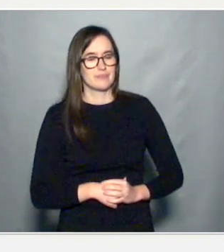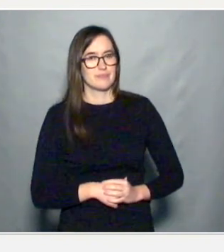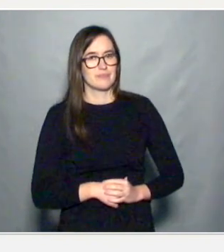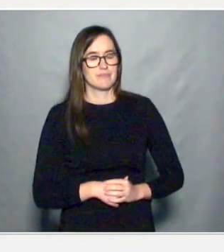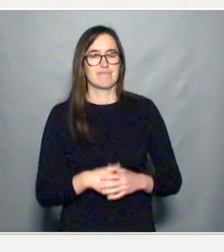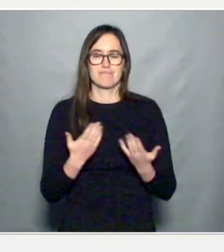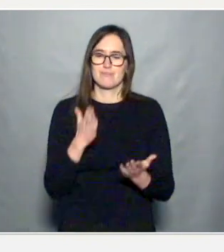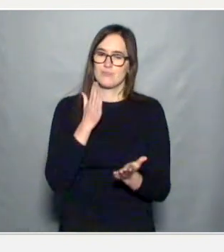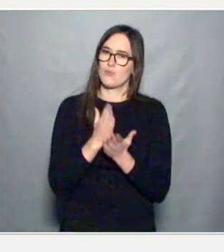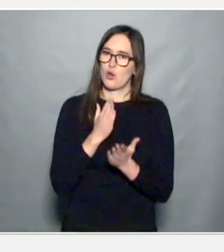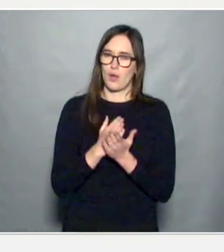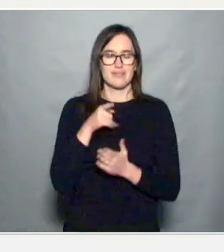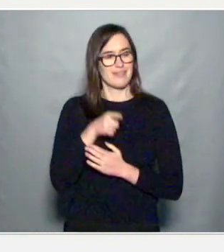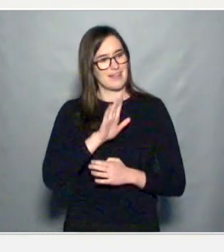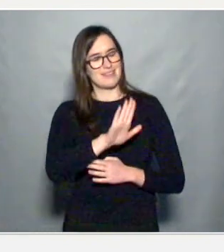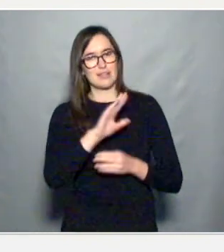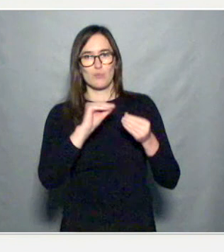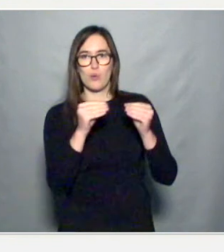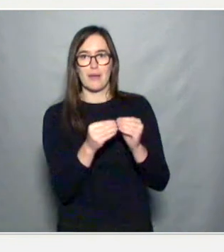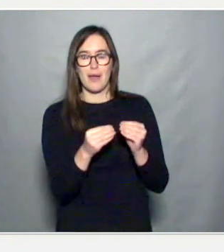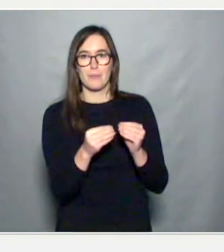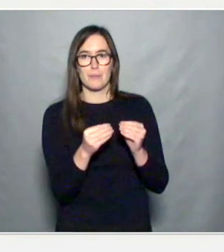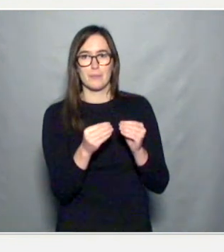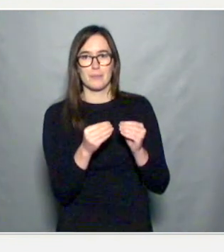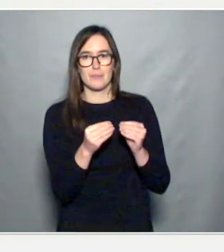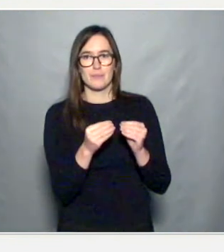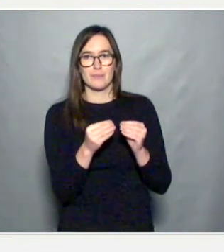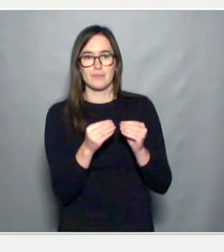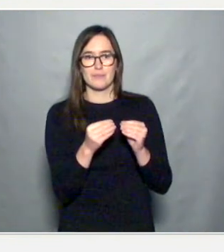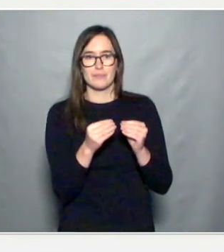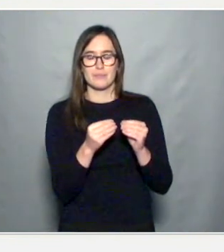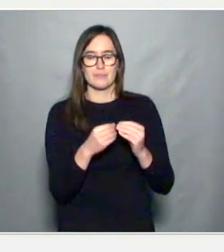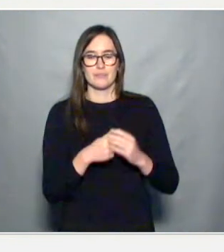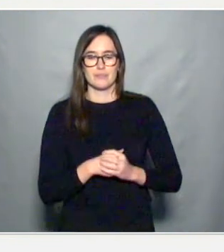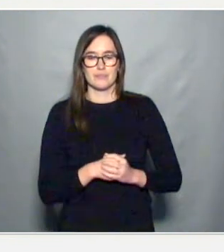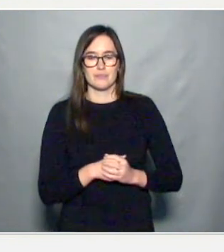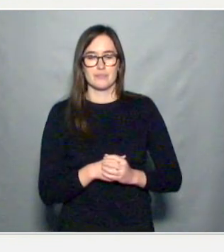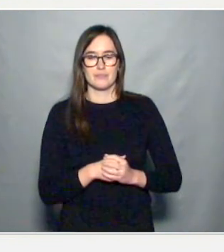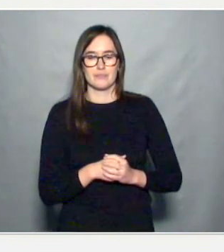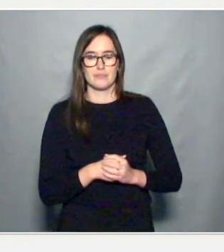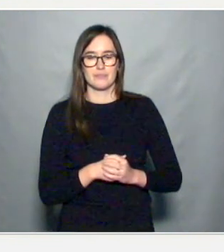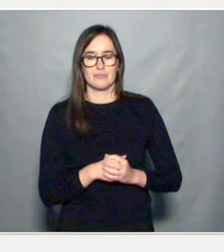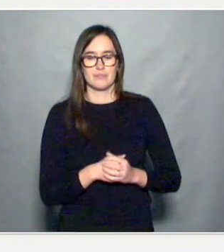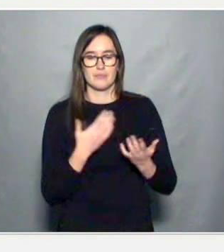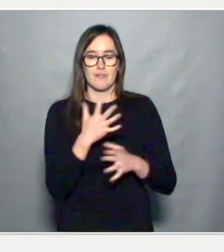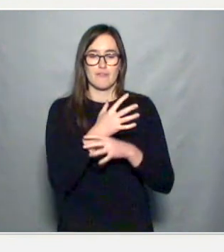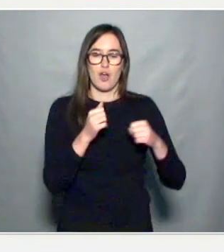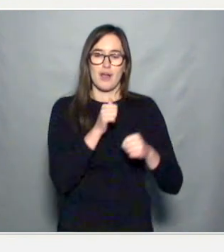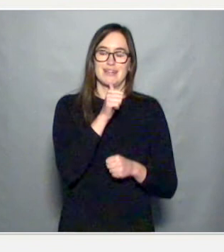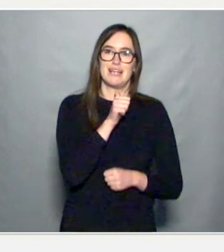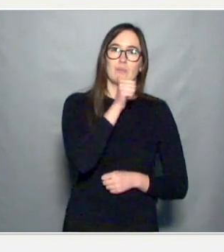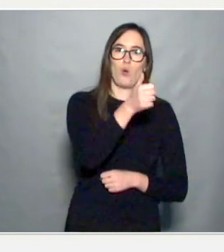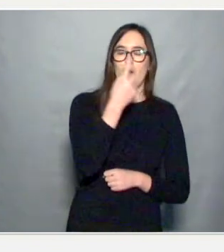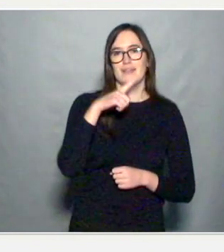Att just detta är ditt problem ger födelsen av detta poem. Från gryende morgon till